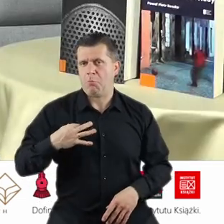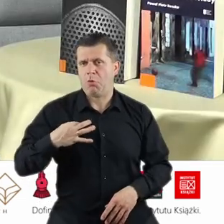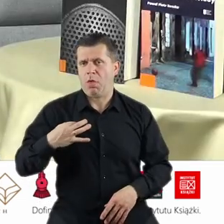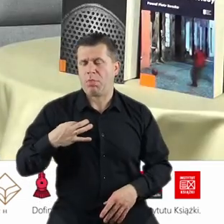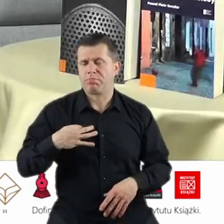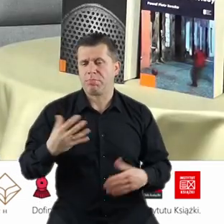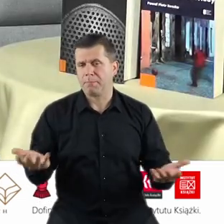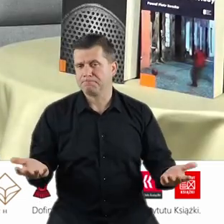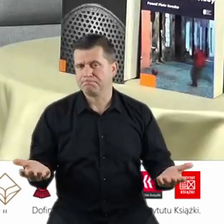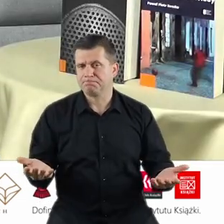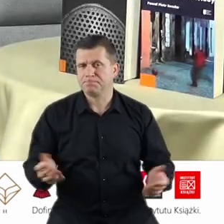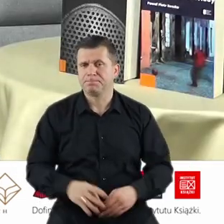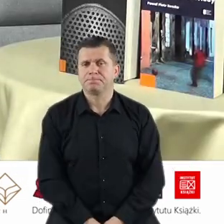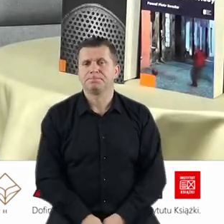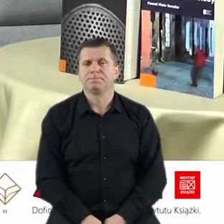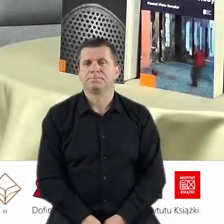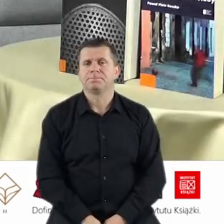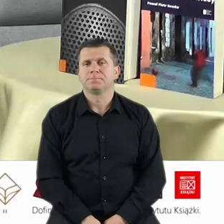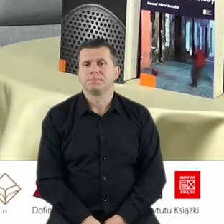Obojętna raczej.